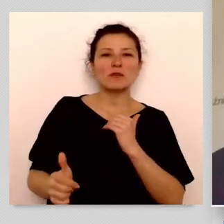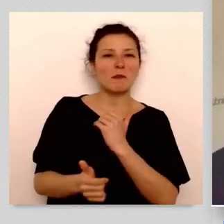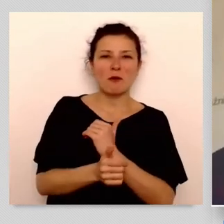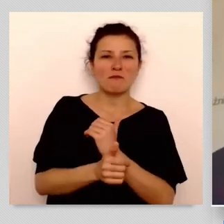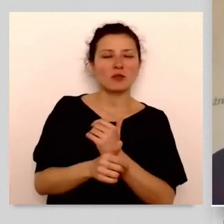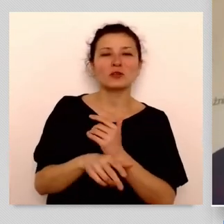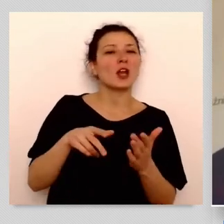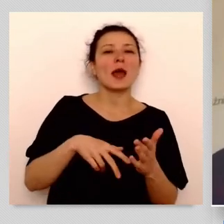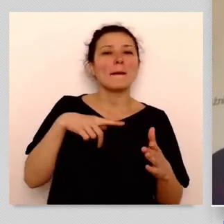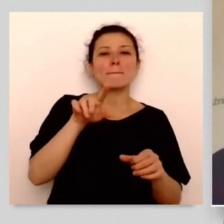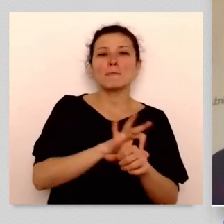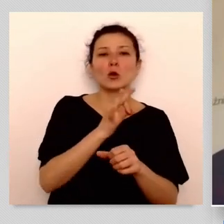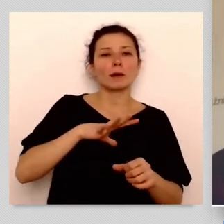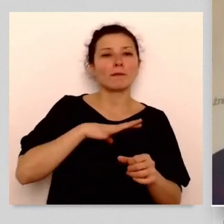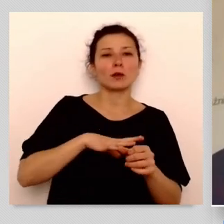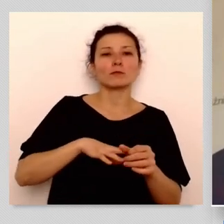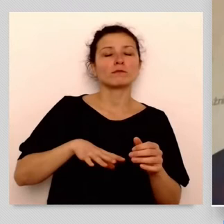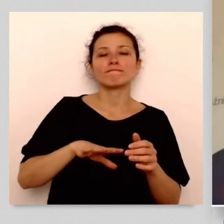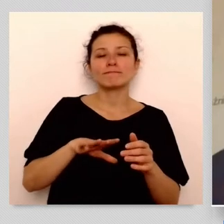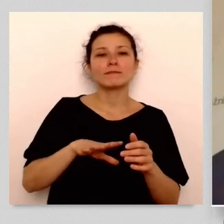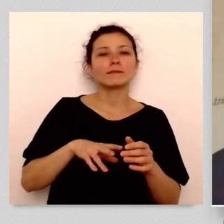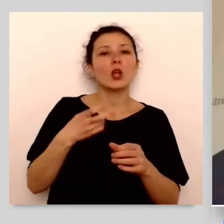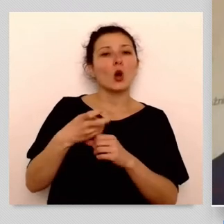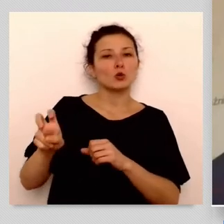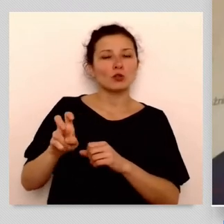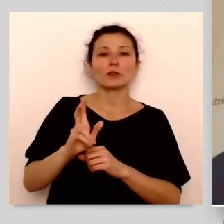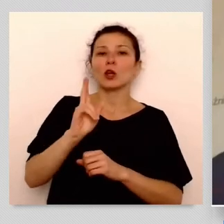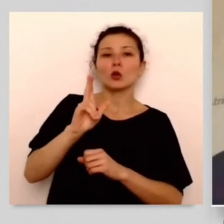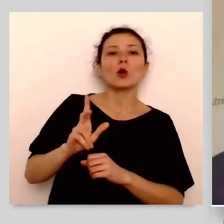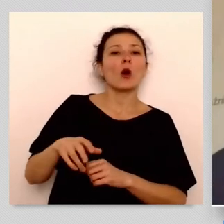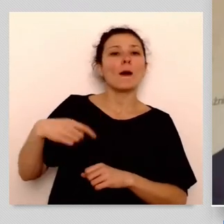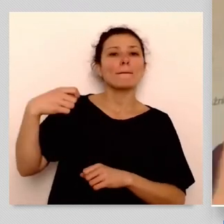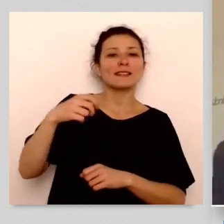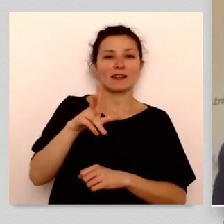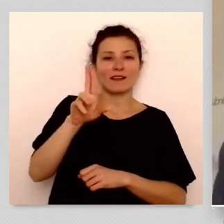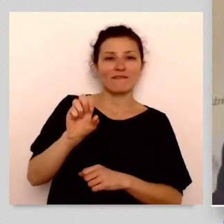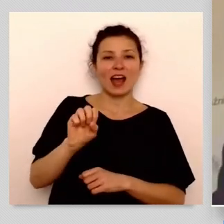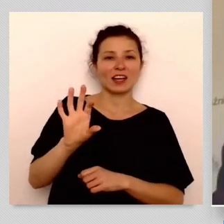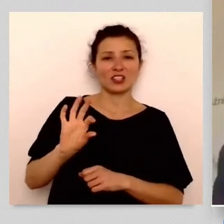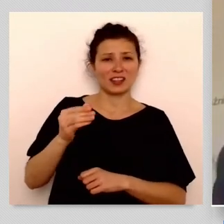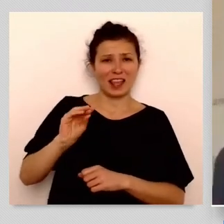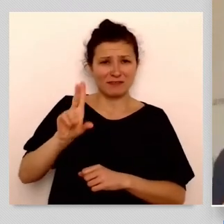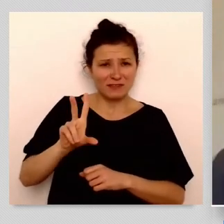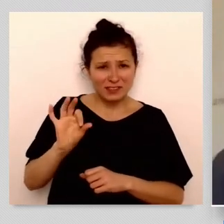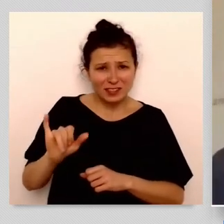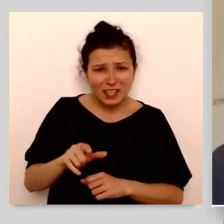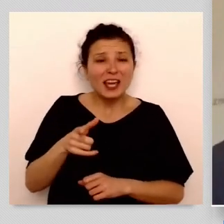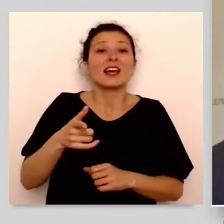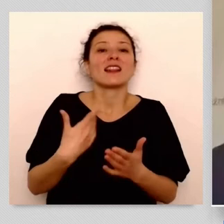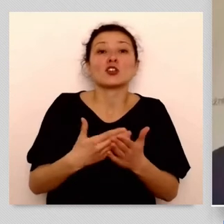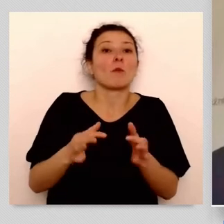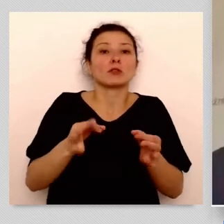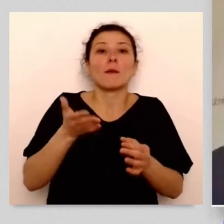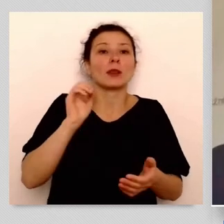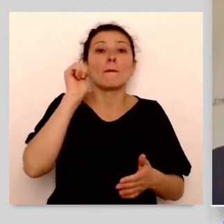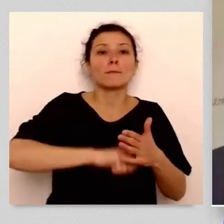tego projektu przez prezydenta Kwaśniewskiego to było to, że będą psuły się samochody. Teraz nikt nie mówi o tym, że samochody się będą psuły,